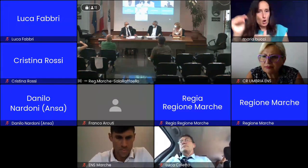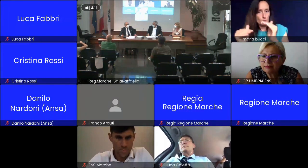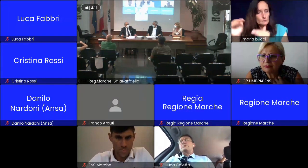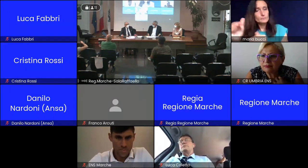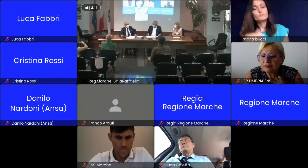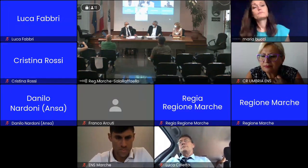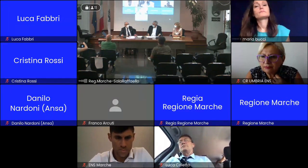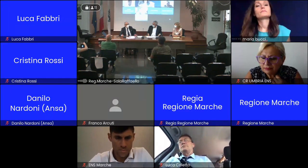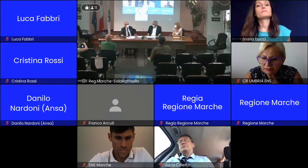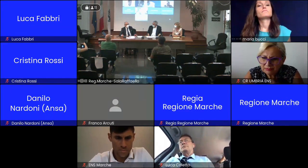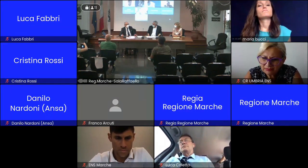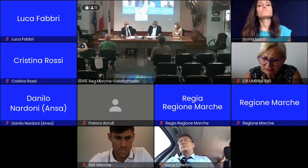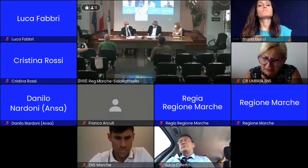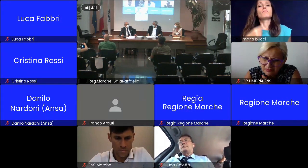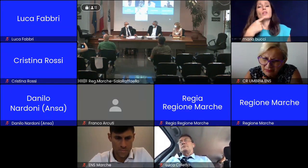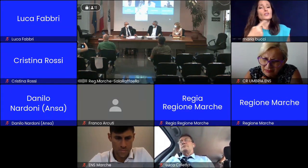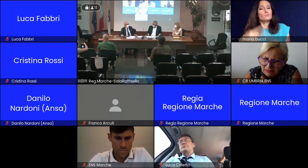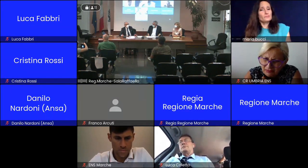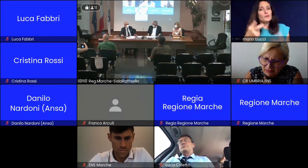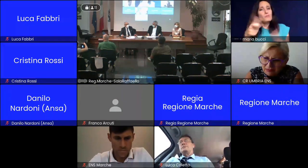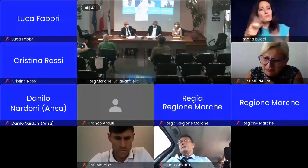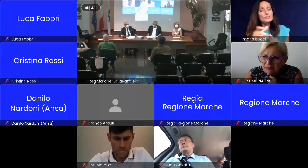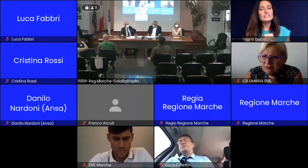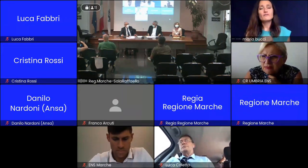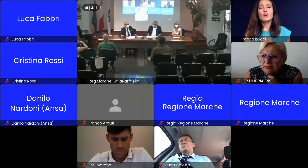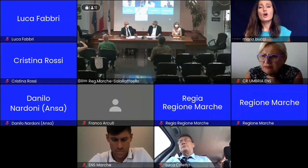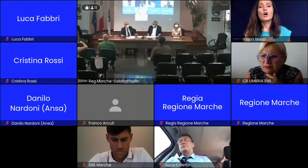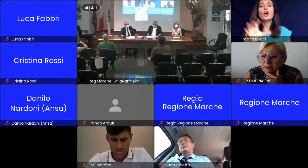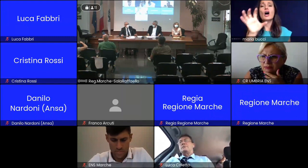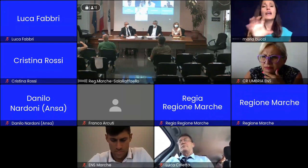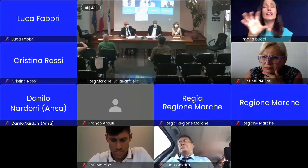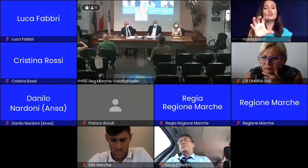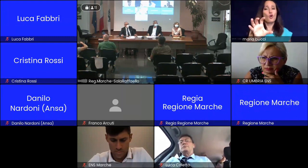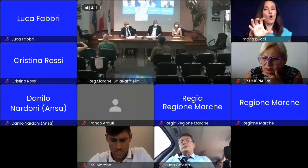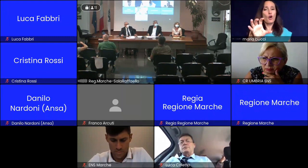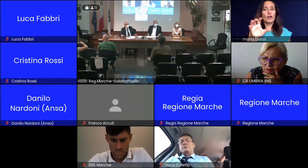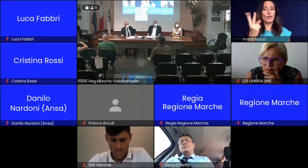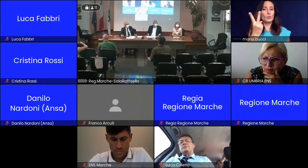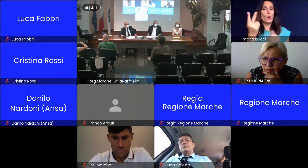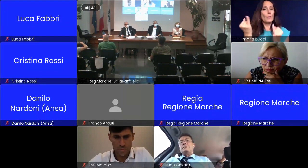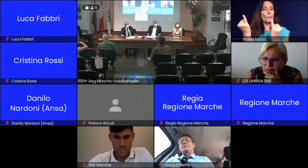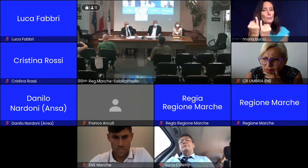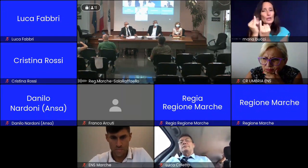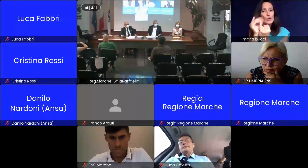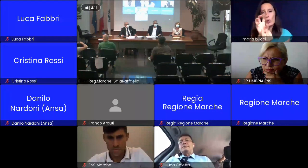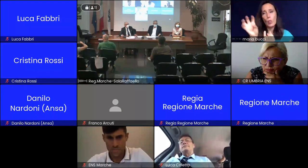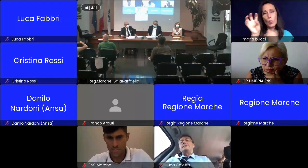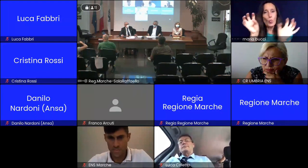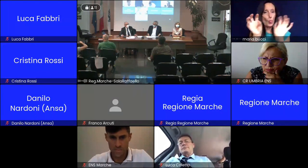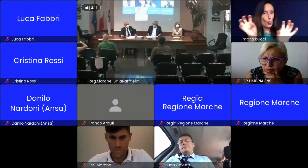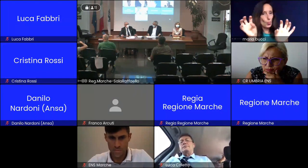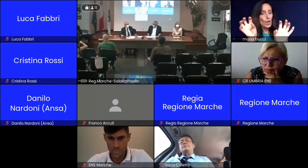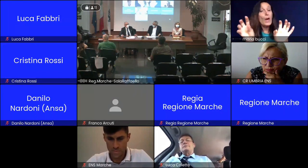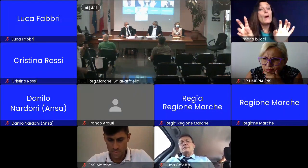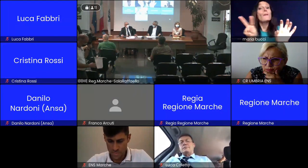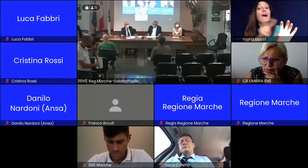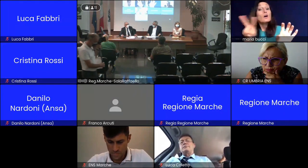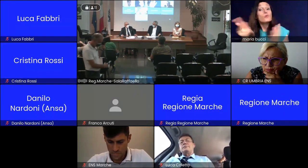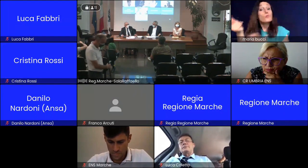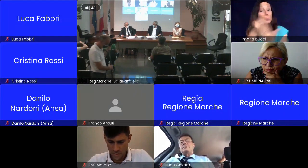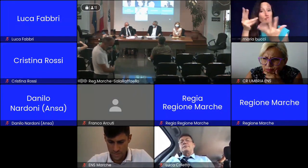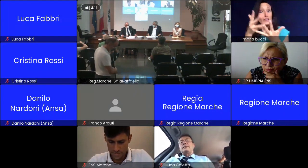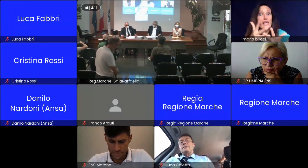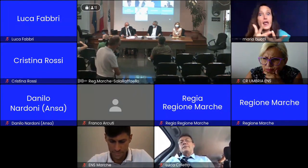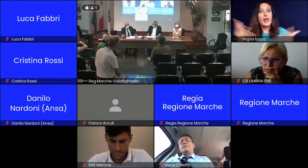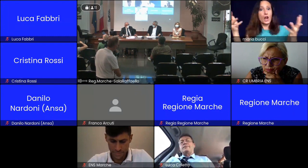due regioni piccole, ma secondo me, assessore Coletto, grandi, no, nei suoi progetti, come l'Umbria e le